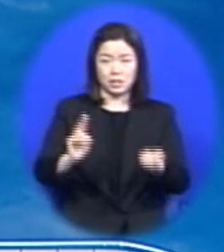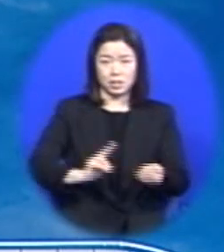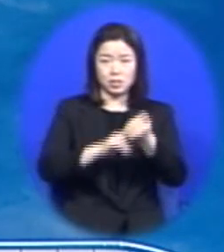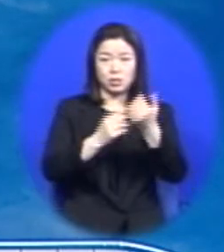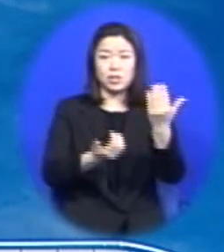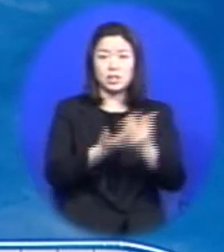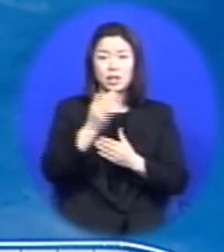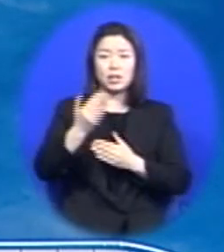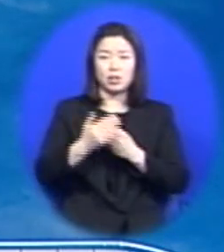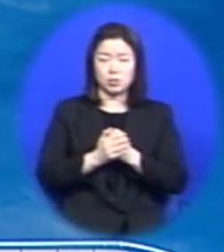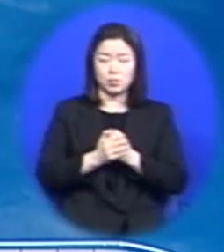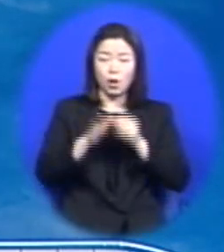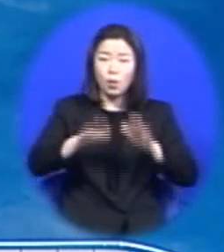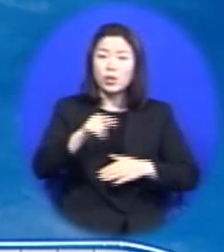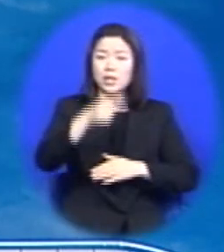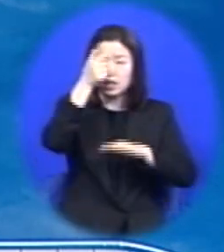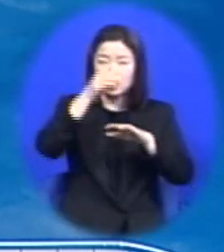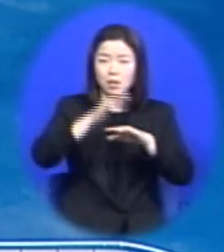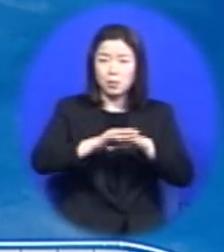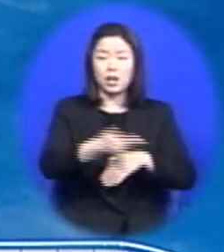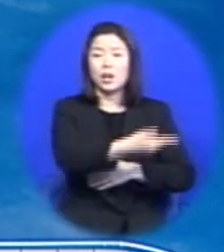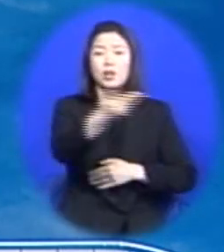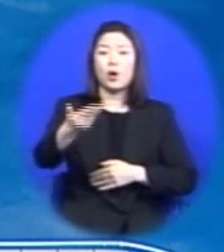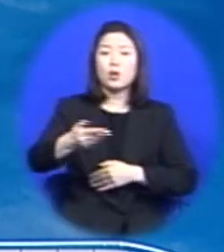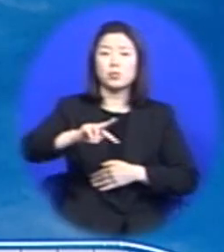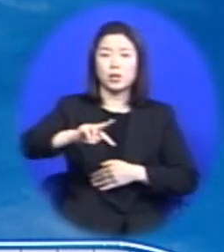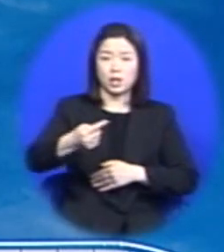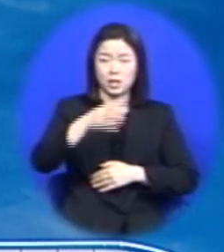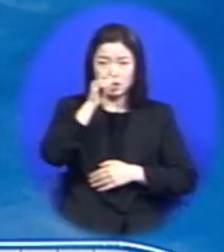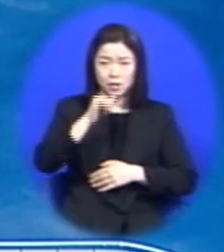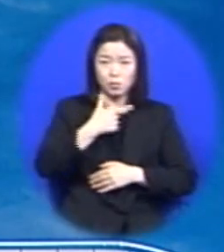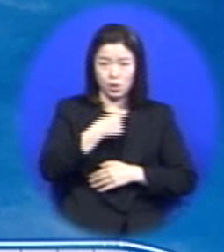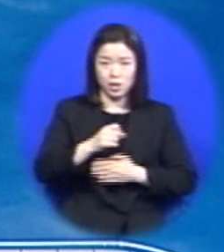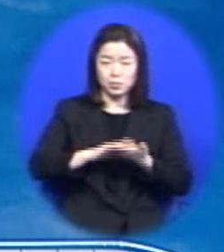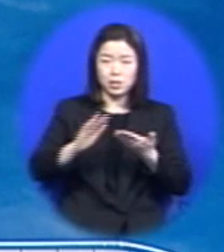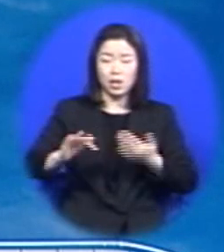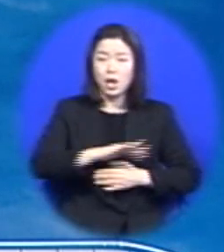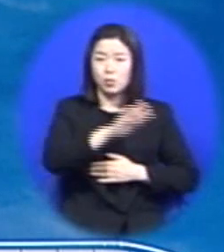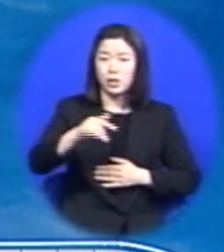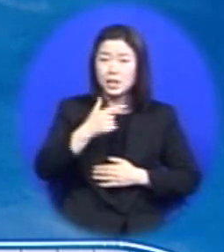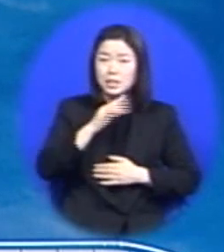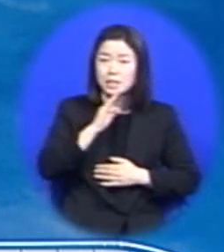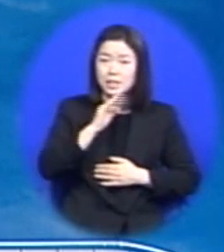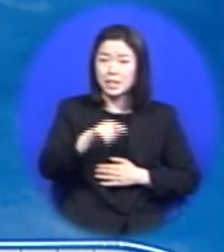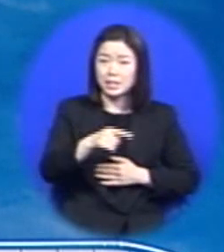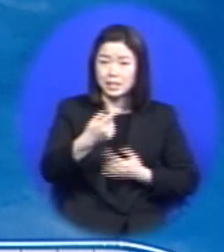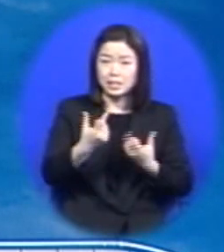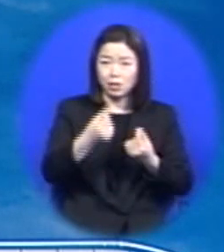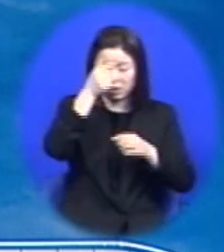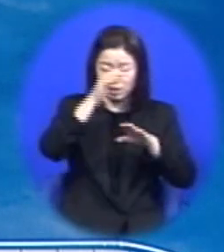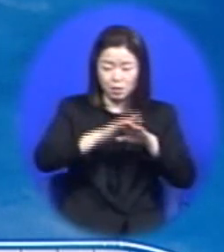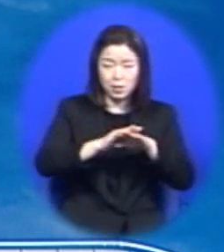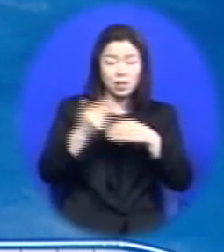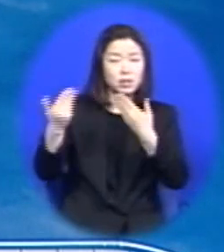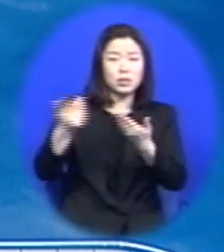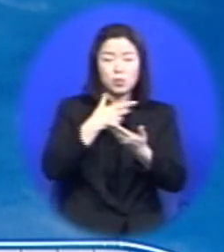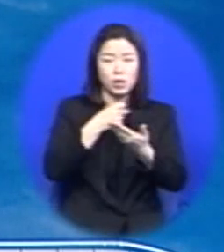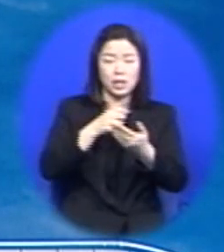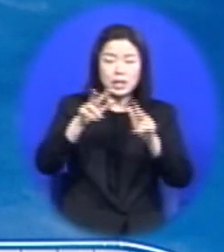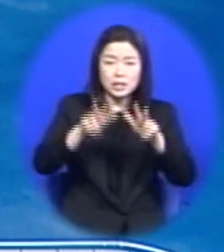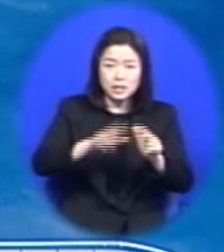오늘 이 예배가 여러분에게 있기를 원하는 겁니다. 우리가 진짜 이런 예배 드려야 됩니다. 지금 시대가 우리에게 그걸 요구하고